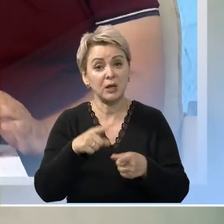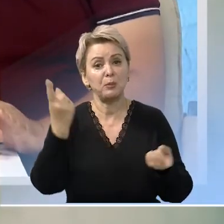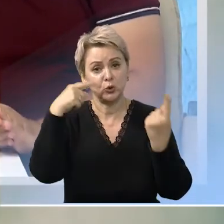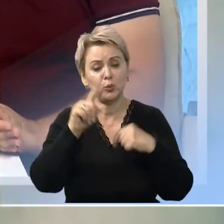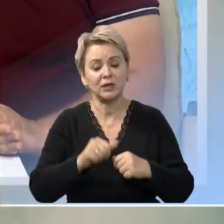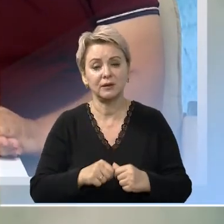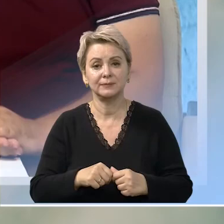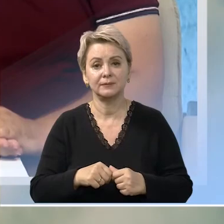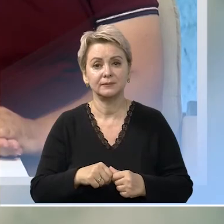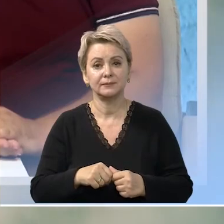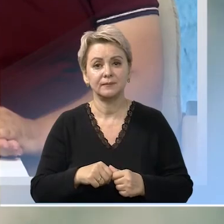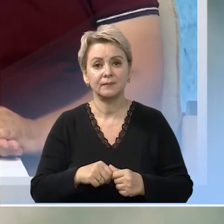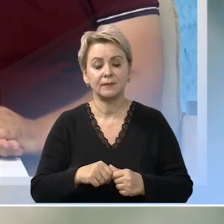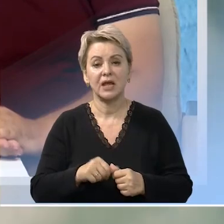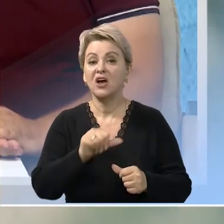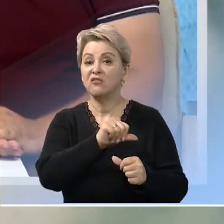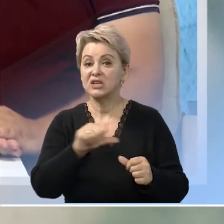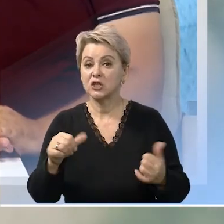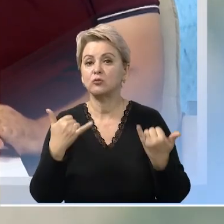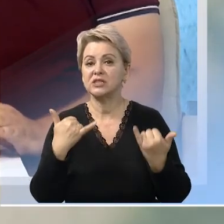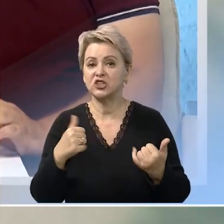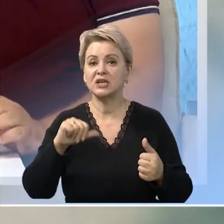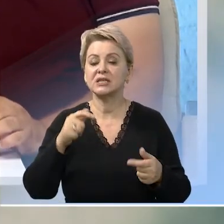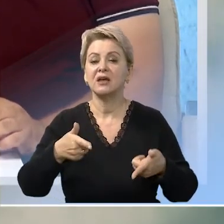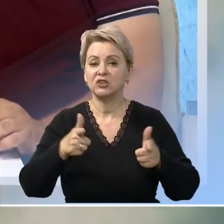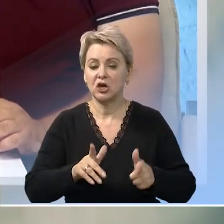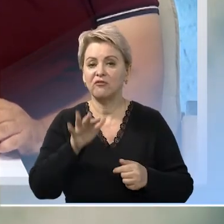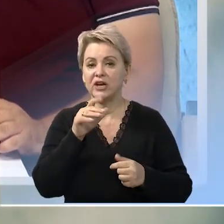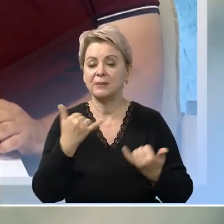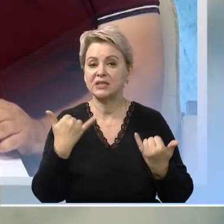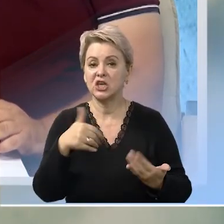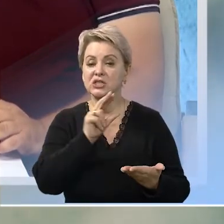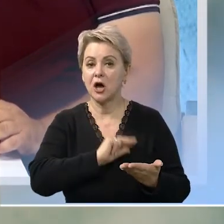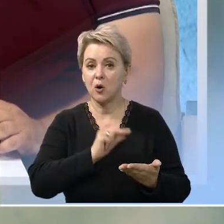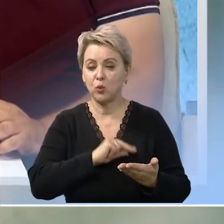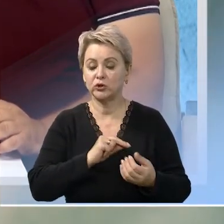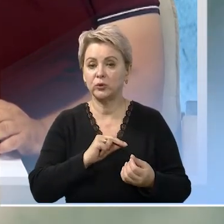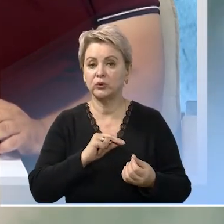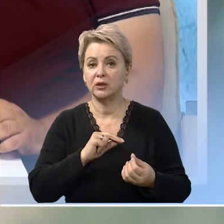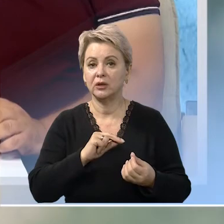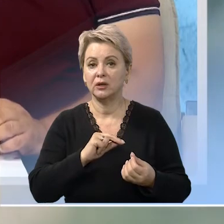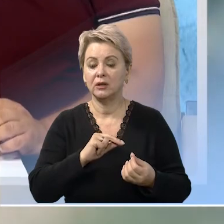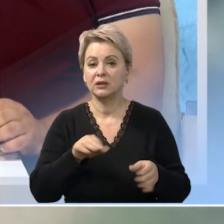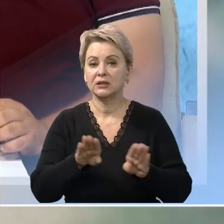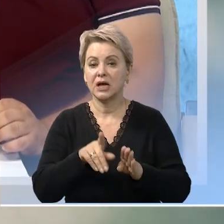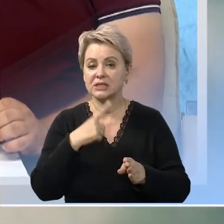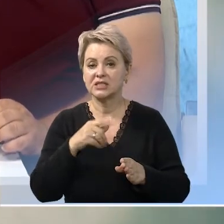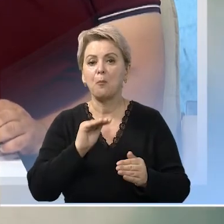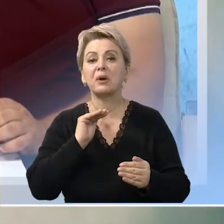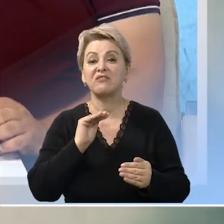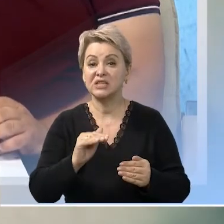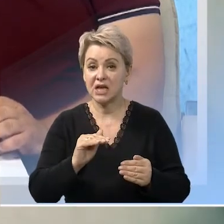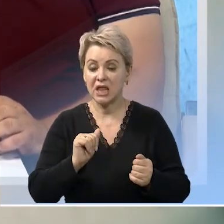миф? В основном сейчас, в настоящее время, здесь работают... как сказать,